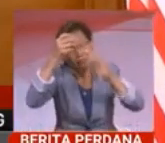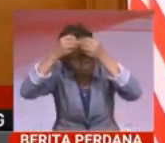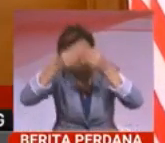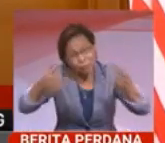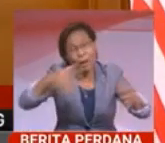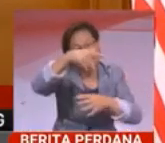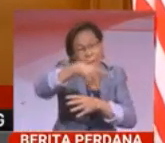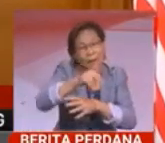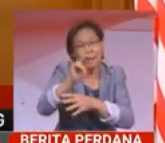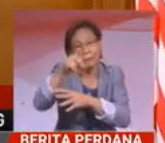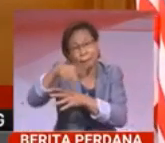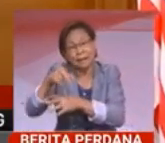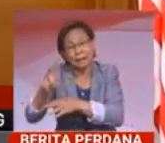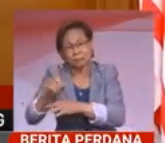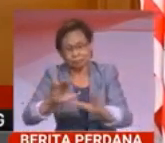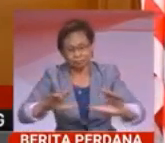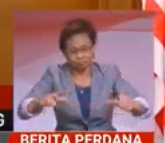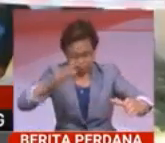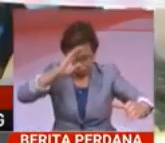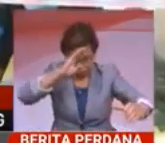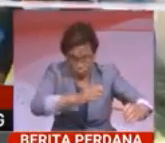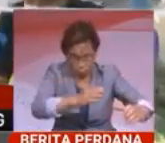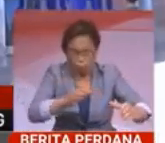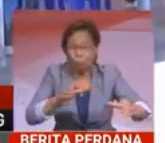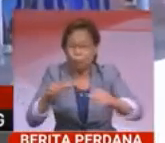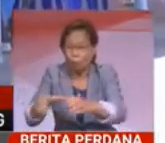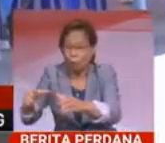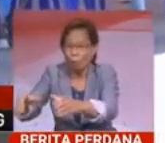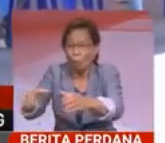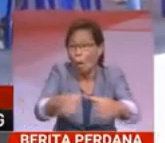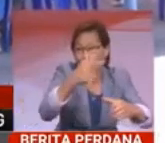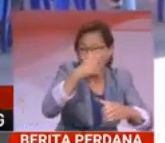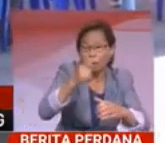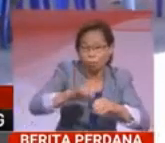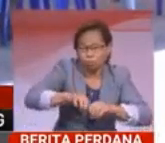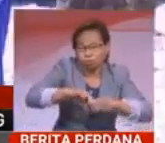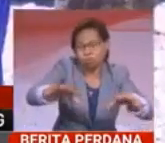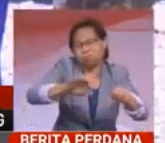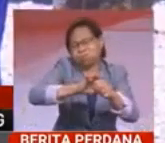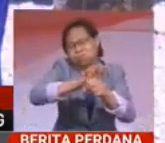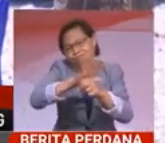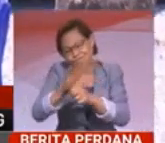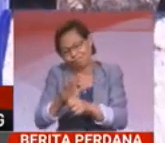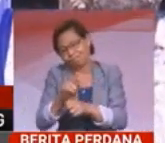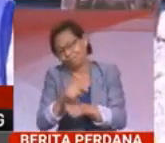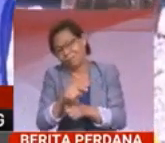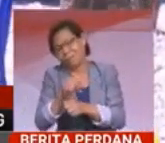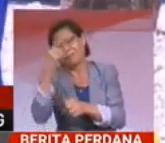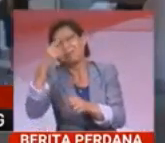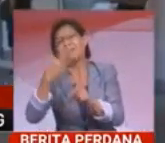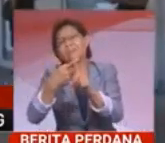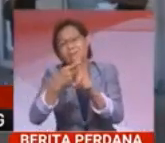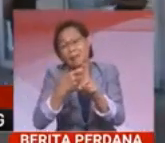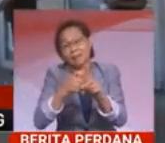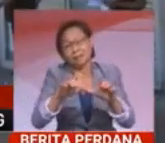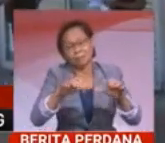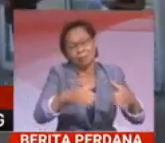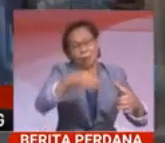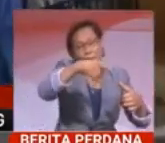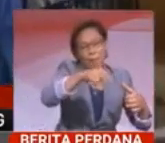menghubungkan vcd besar di kawasan berkenalan dengan penularan hobbit 19 yang berpunca daripada